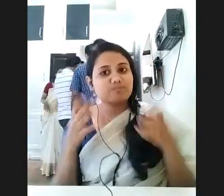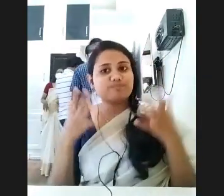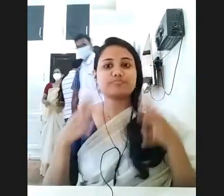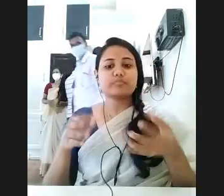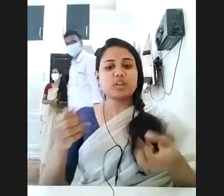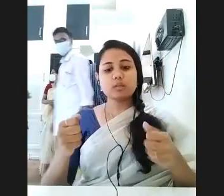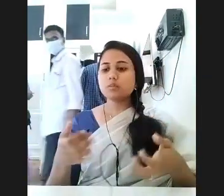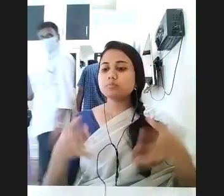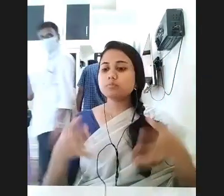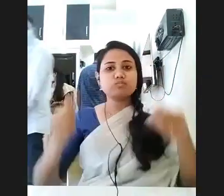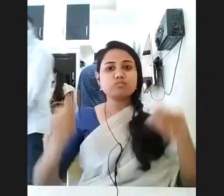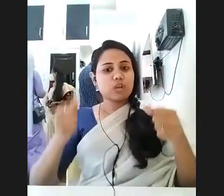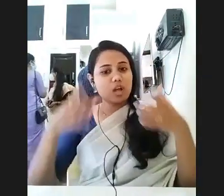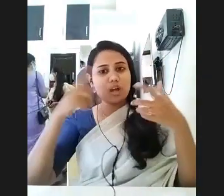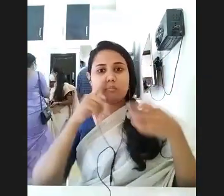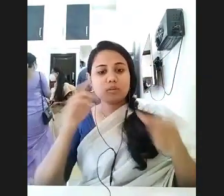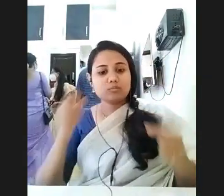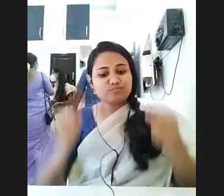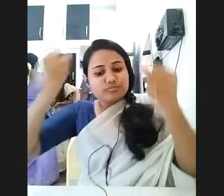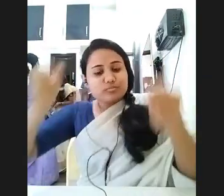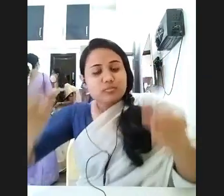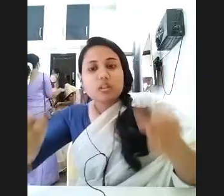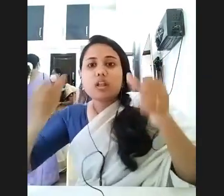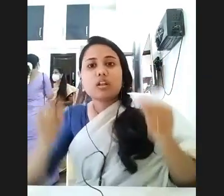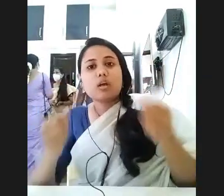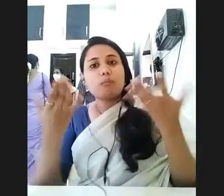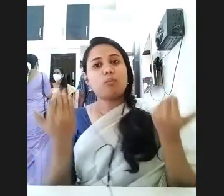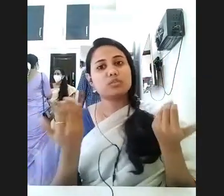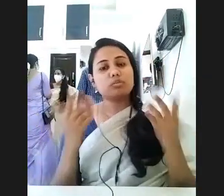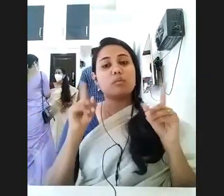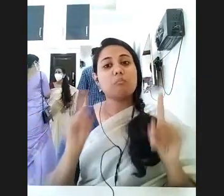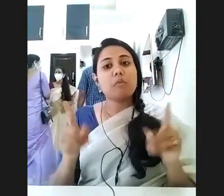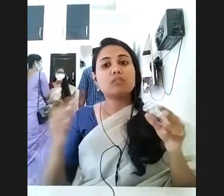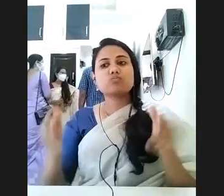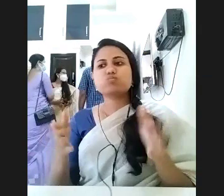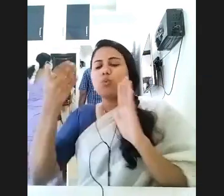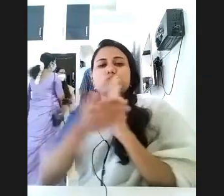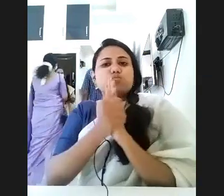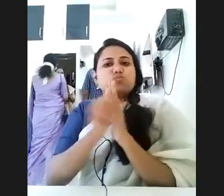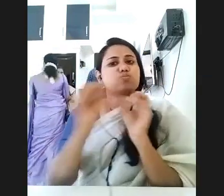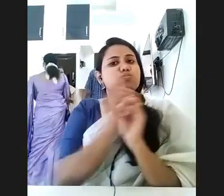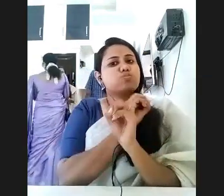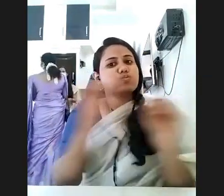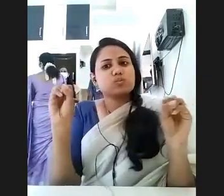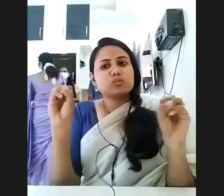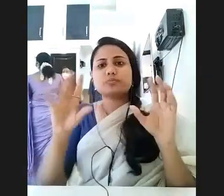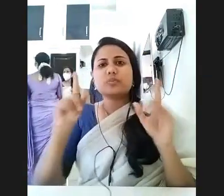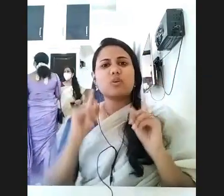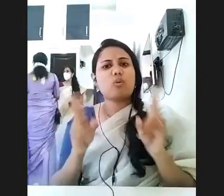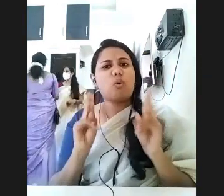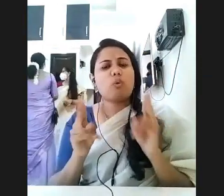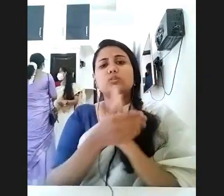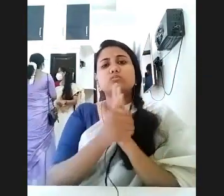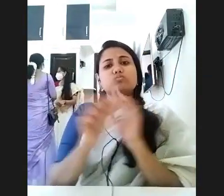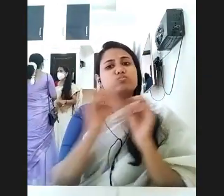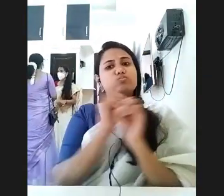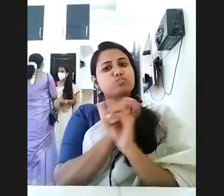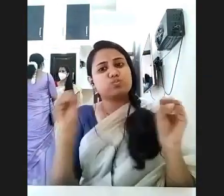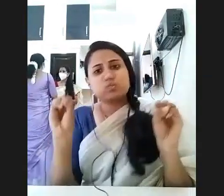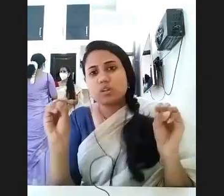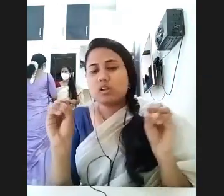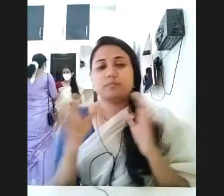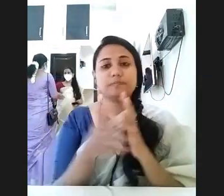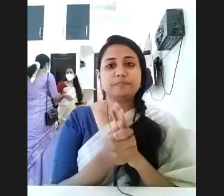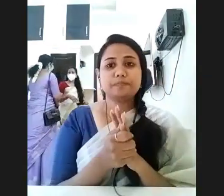പിടിച്ചിരുത്തിയാൽ ഇരിക്കുന്ന ഒരു കഴിവ് വരെ കിട്ടുന്നതാണ്. ആൻഡ് അതിനും കൂടുതലായിട്ടുള്ള കഴിവുകൾ സാധാരണ രീതിയിൽ SMA type 2 കുട്ടികൾക്ക് കിട്ടാൻ